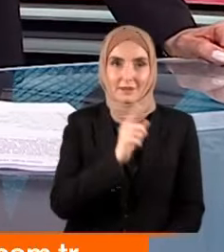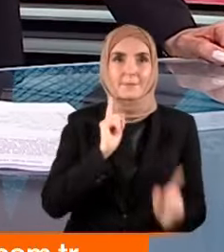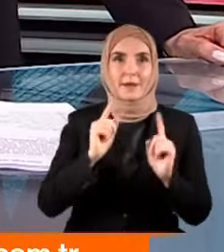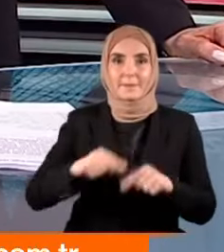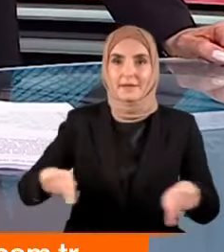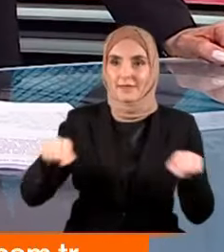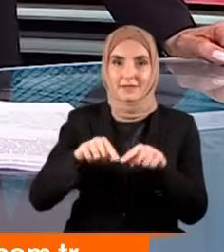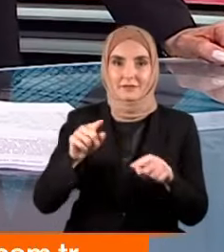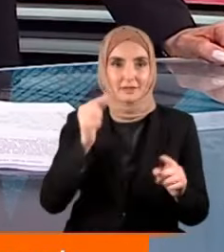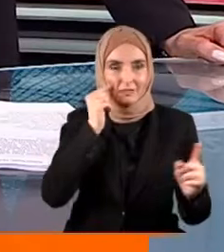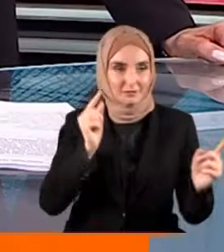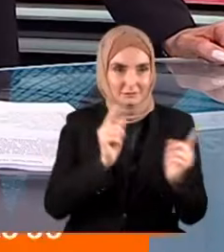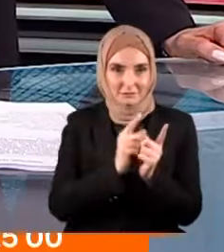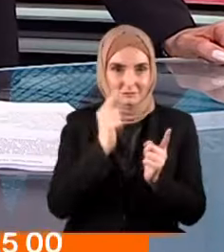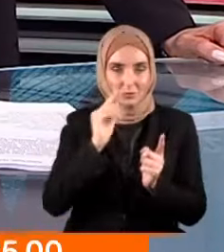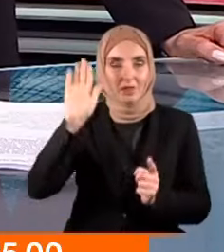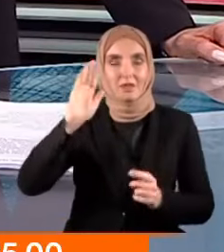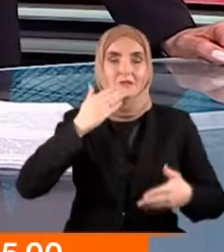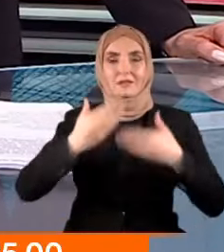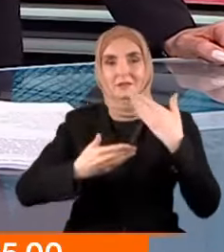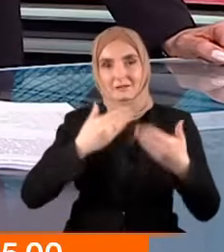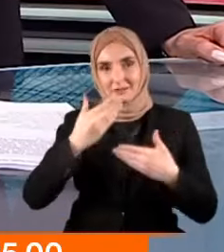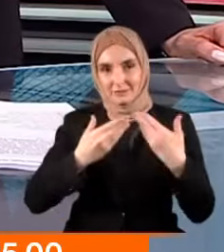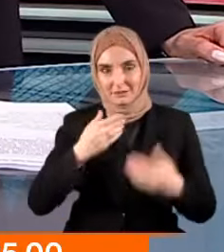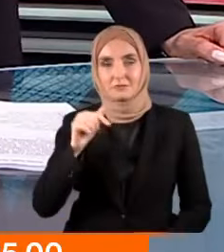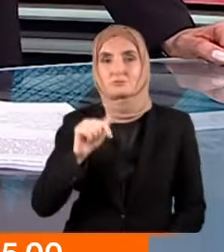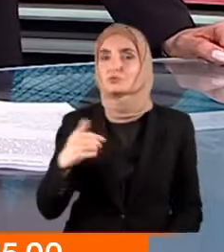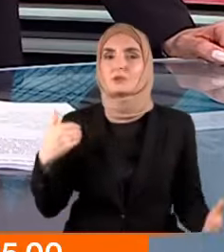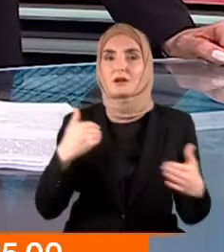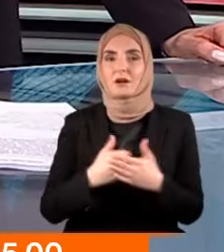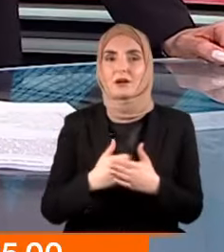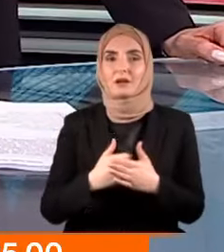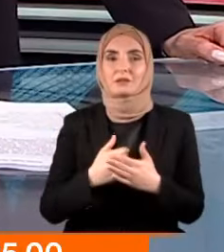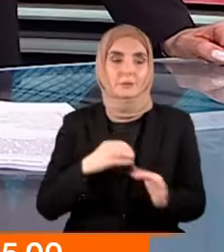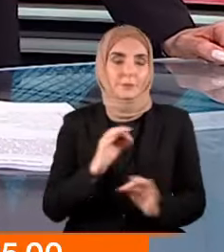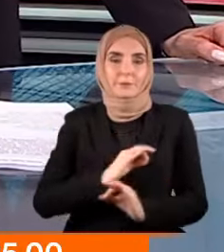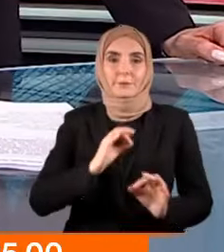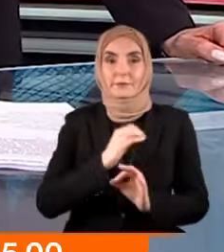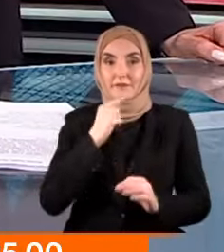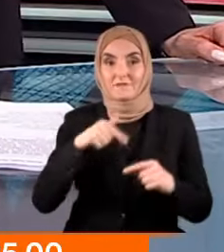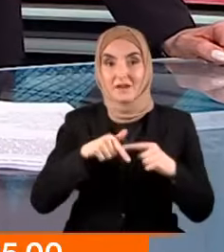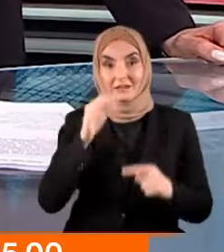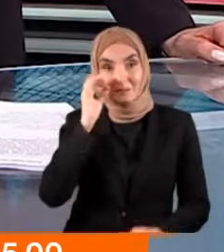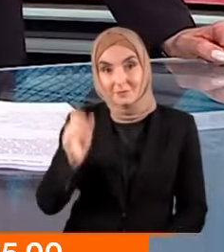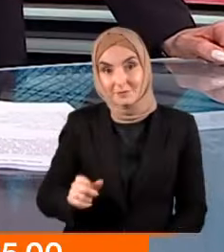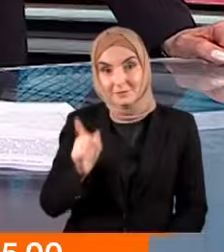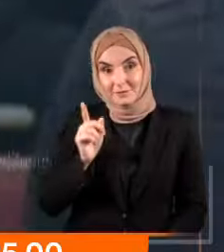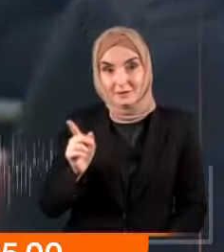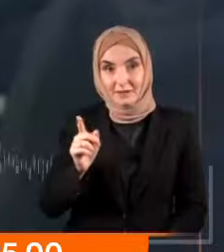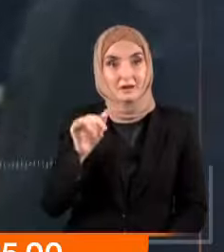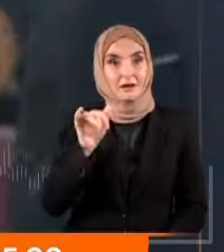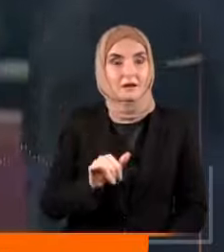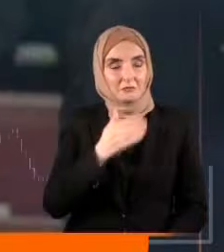Erzan'ın bugüne dek hakkındaki iddiaları her seferinde reddeden Fatih Terim'le ilgili açıklamaları damga vurdu.